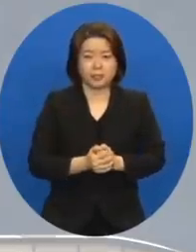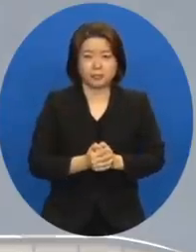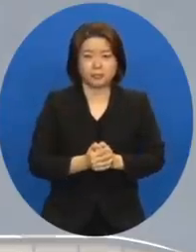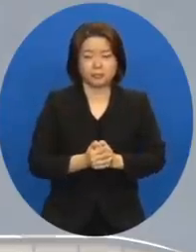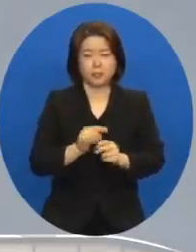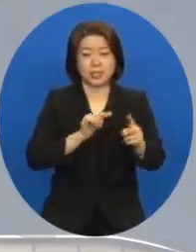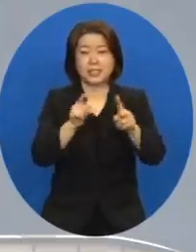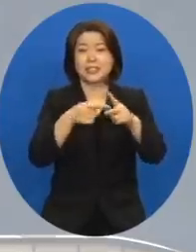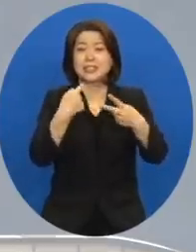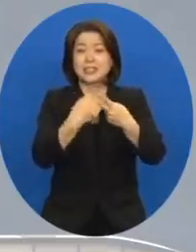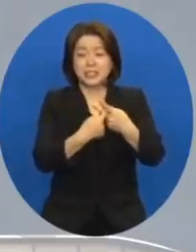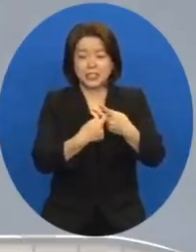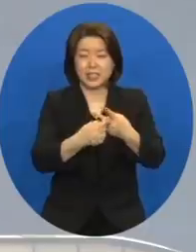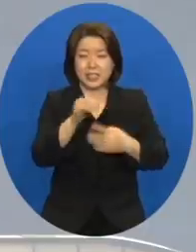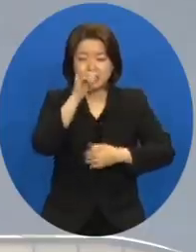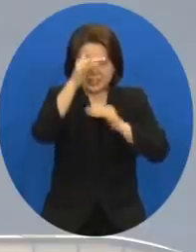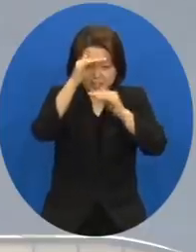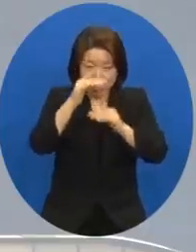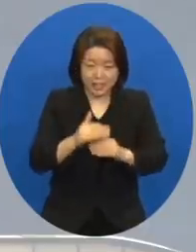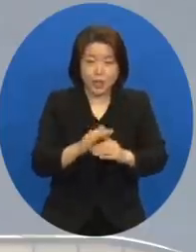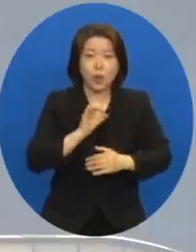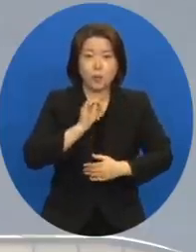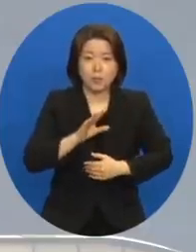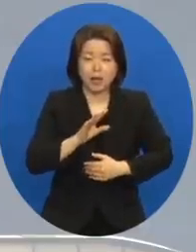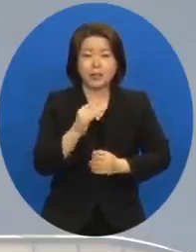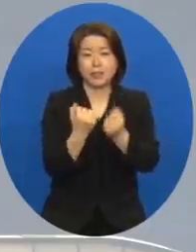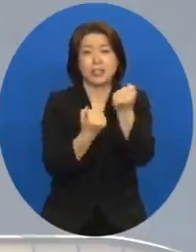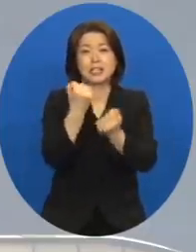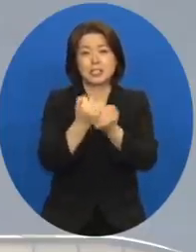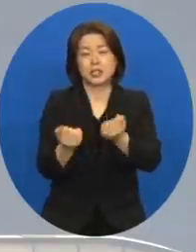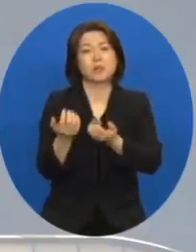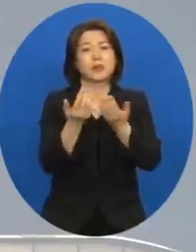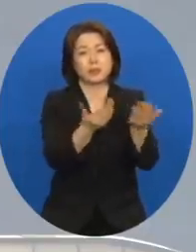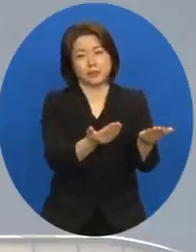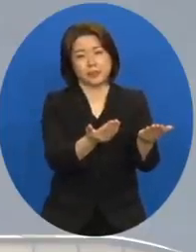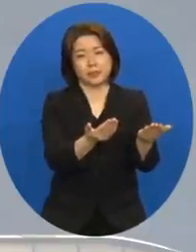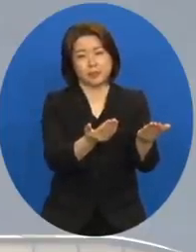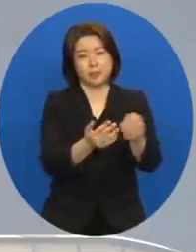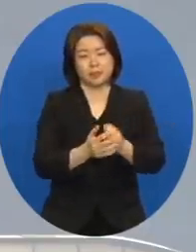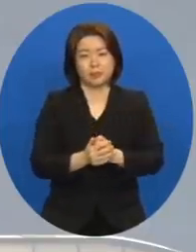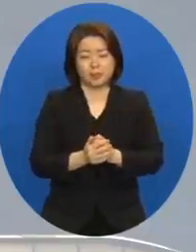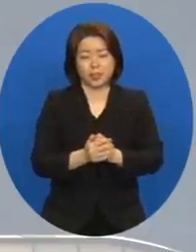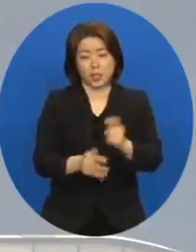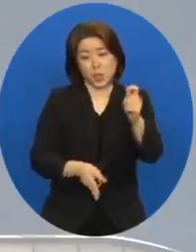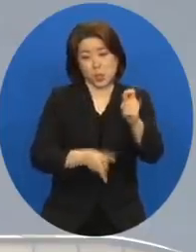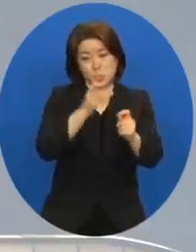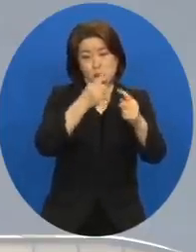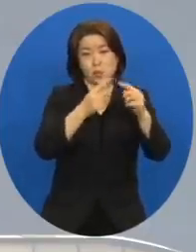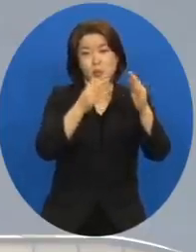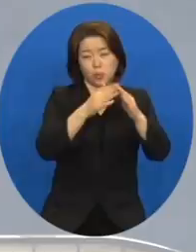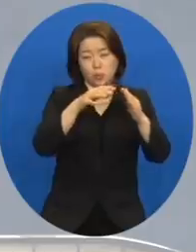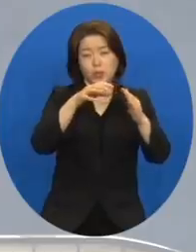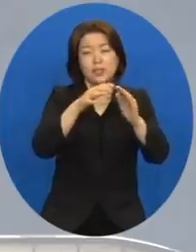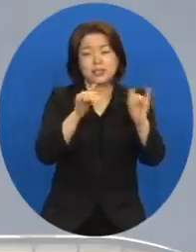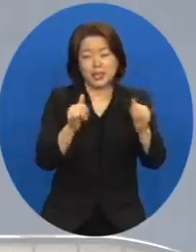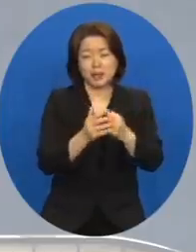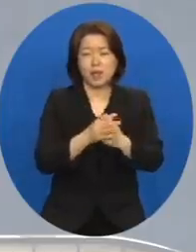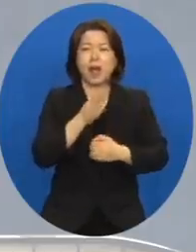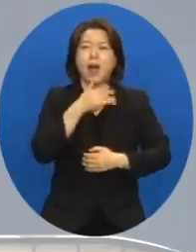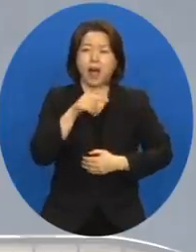이해할 수 있는 내용으로 만 설명을 하겠다 고린도 교인들이 아 그래서 그렇구나